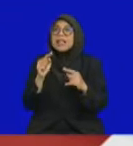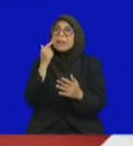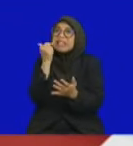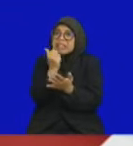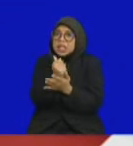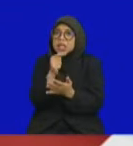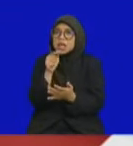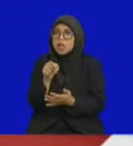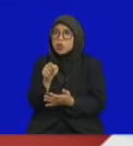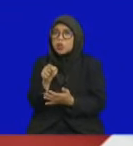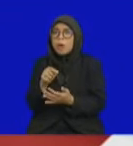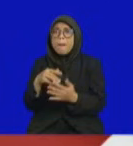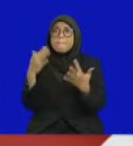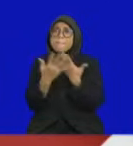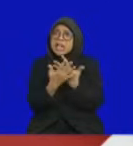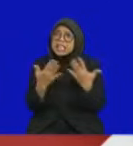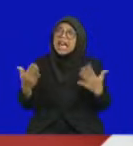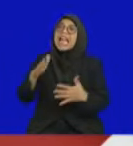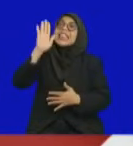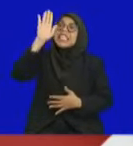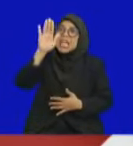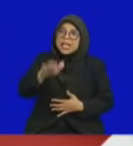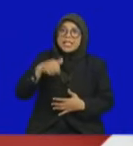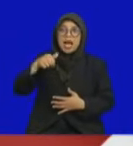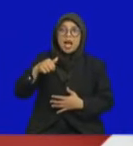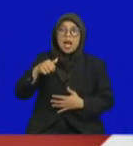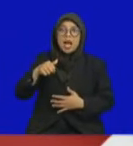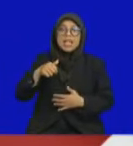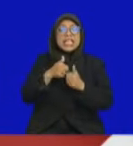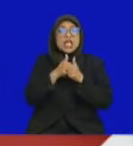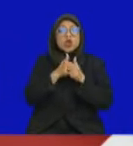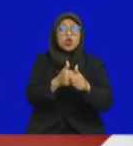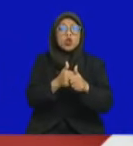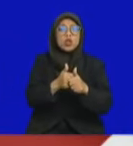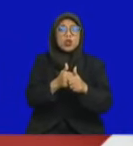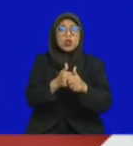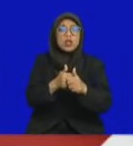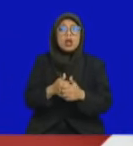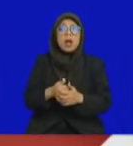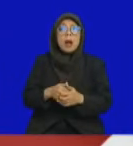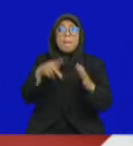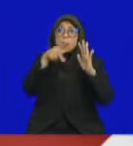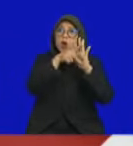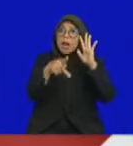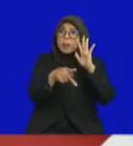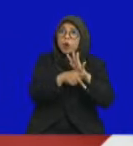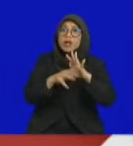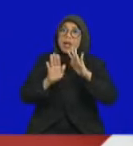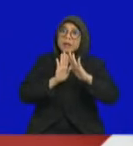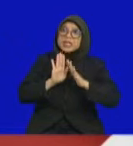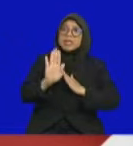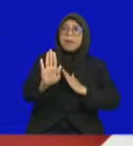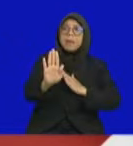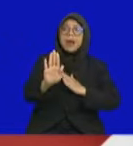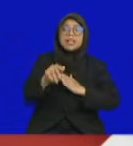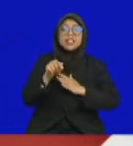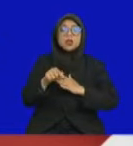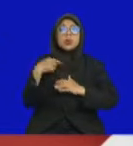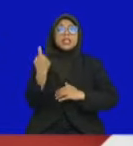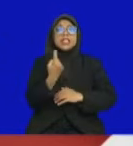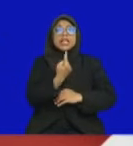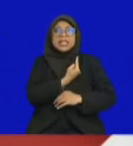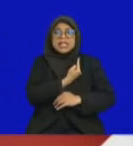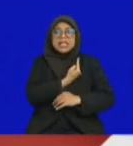adalah bahwa masa sekat diaj untuk berpartisipasi di mana program-program kita ke depan adalah kita